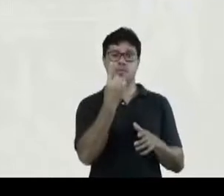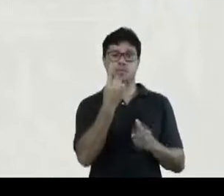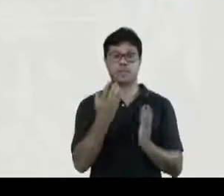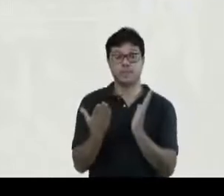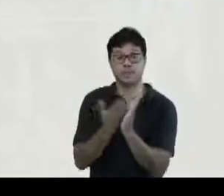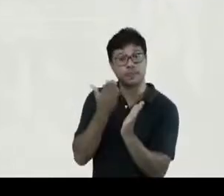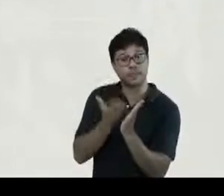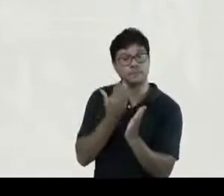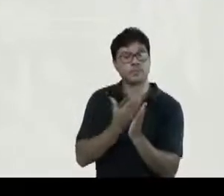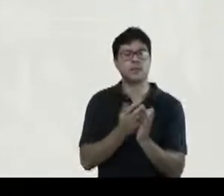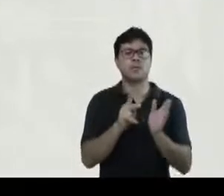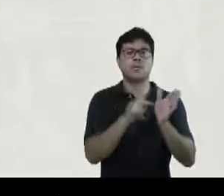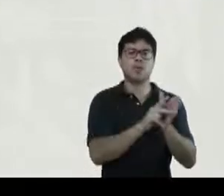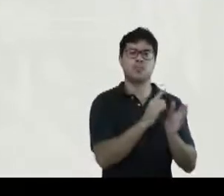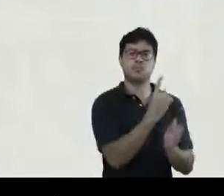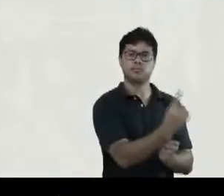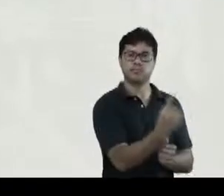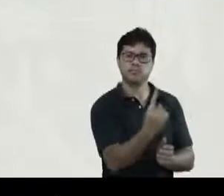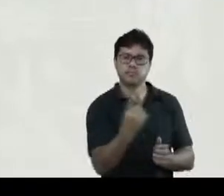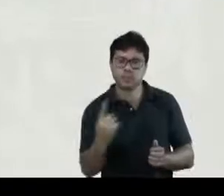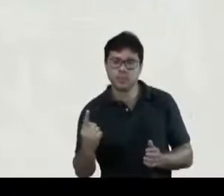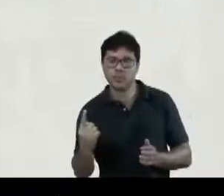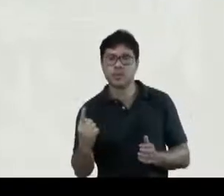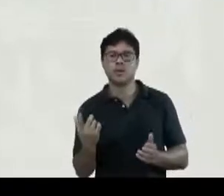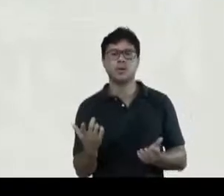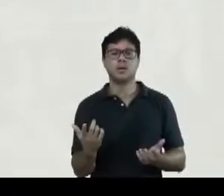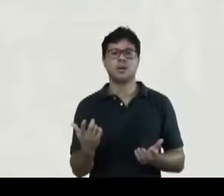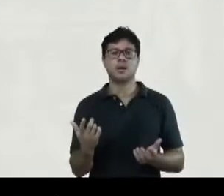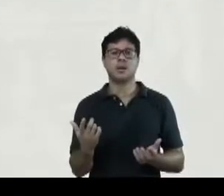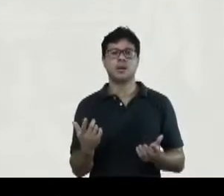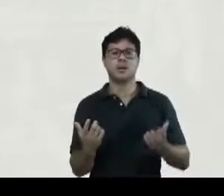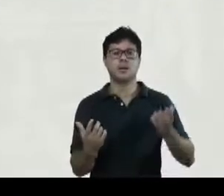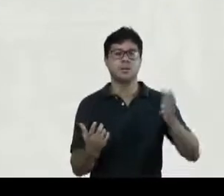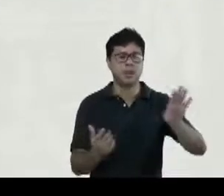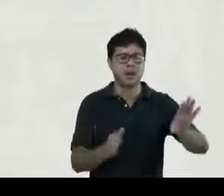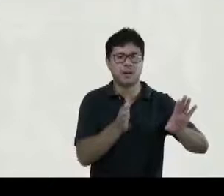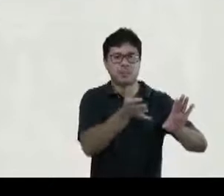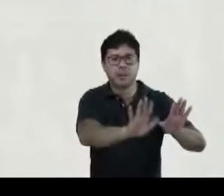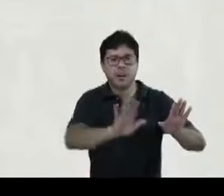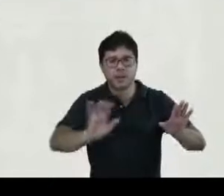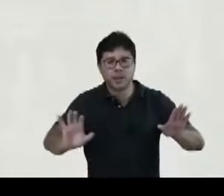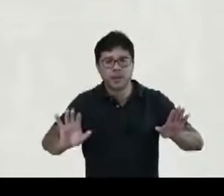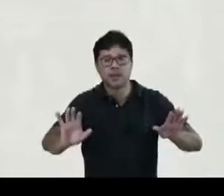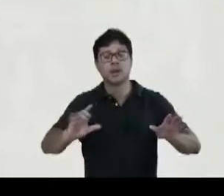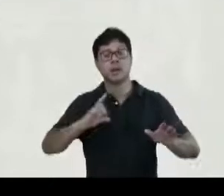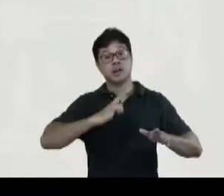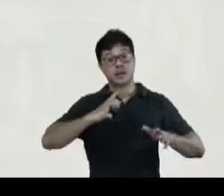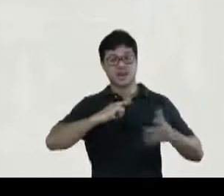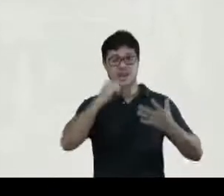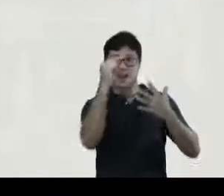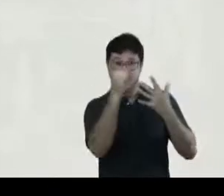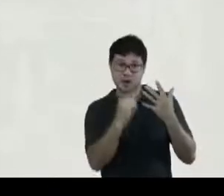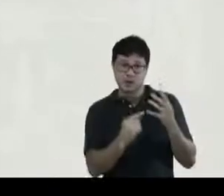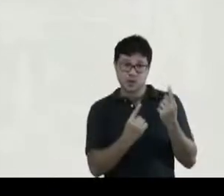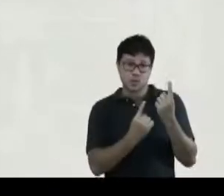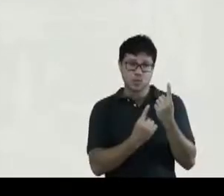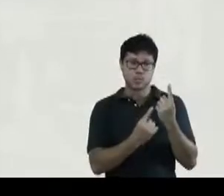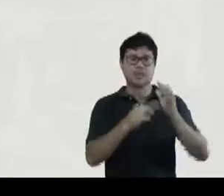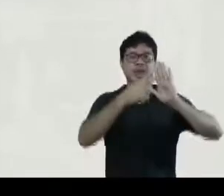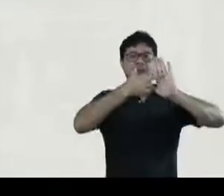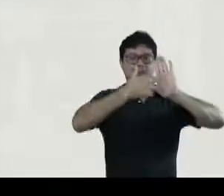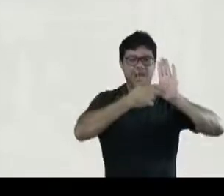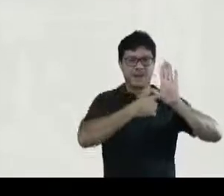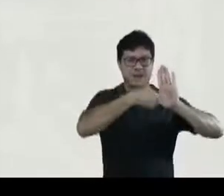aussehen können über diese Normnummer auf die nationalbibliografische Aufnahme der Masterdatenbank